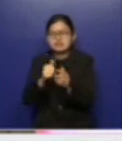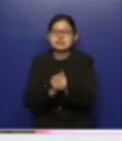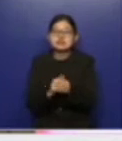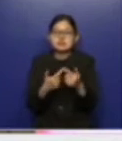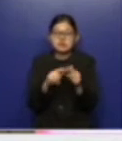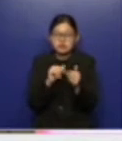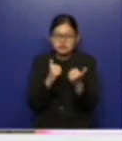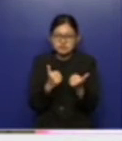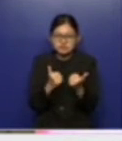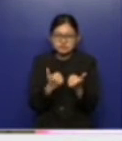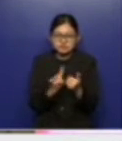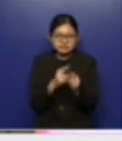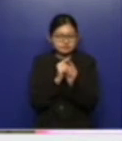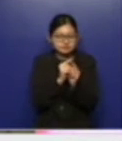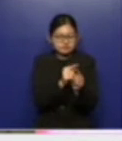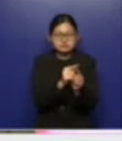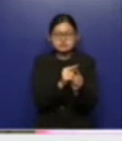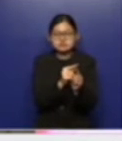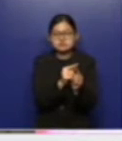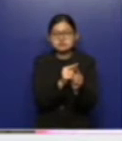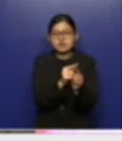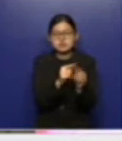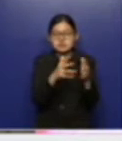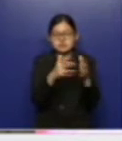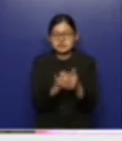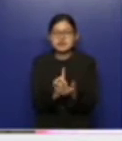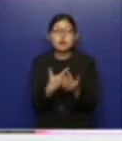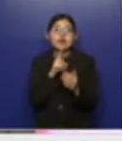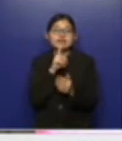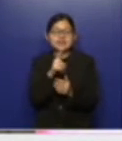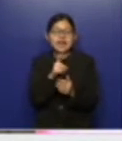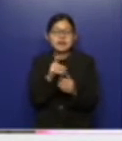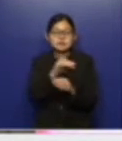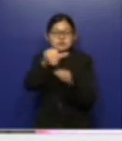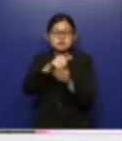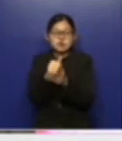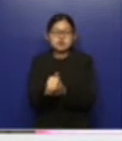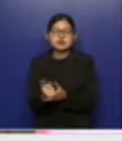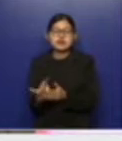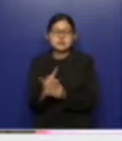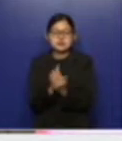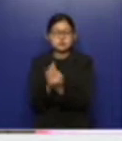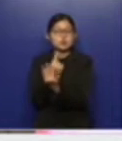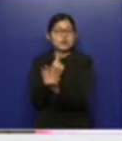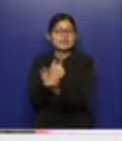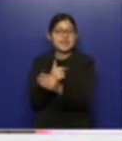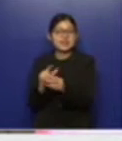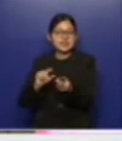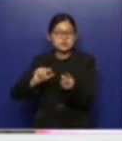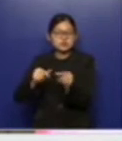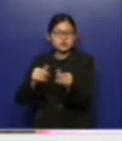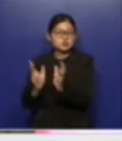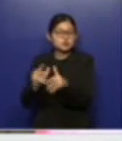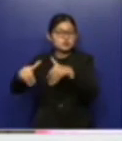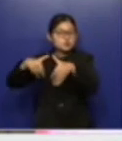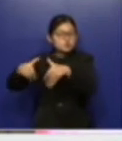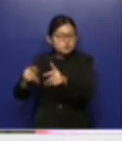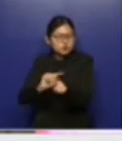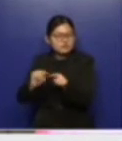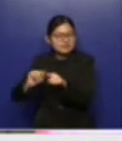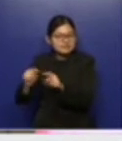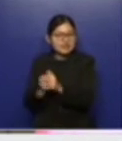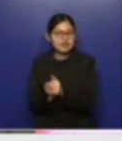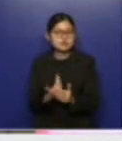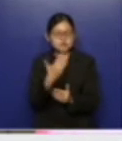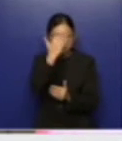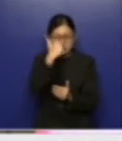ของท่านผมเลยต้องการถามภาพรวมแทนพี่น้องวิทยุชุมชนซึ่งเราถือว่าการ